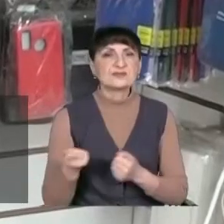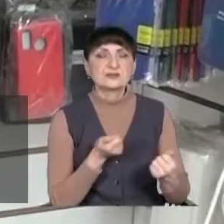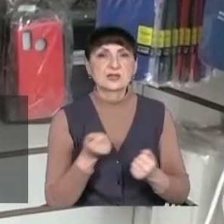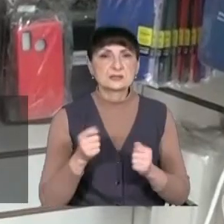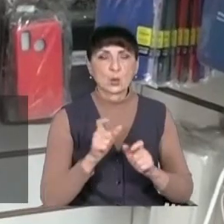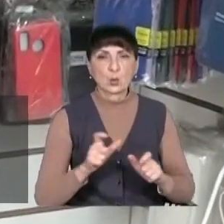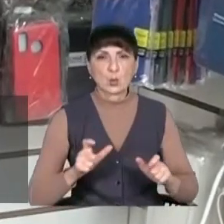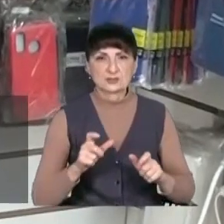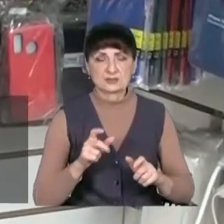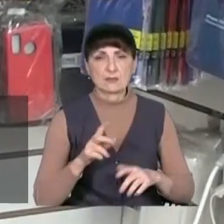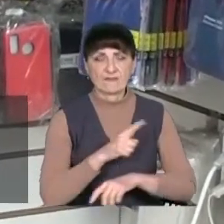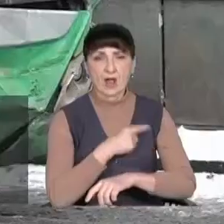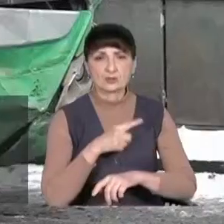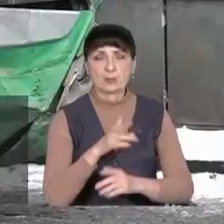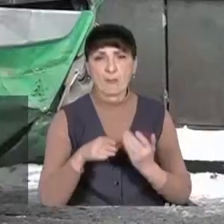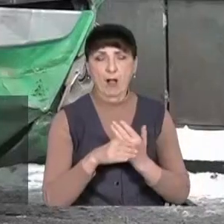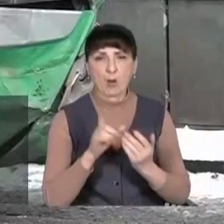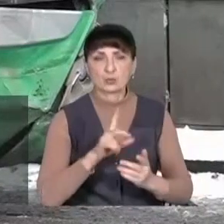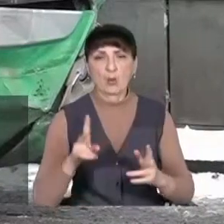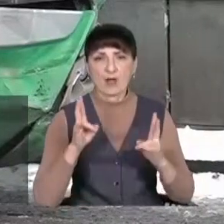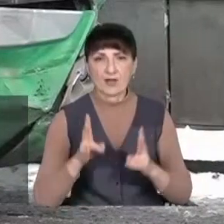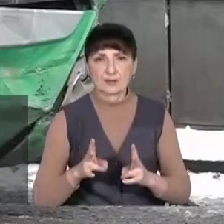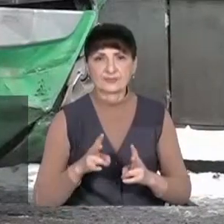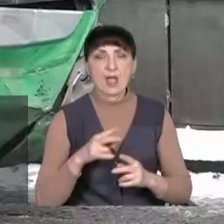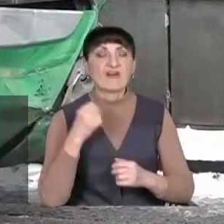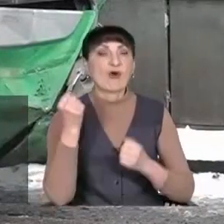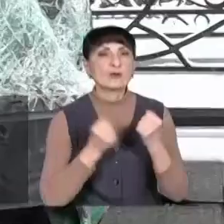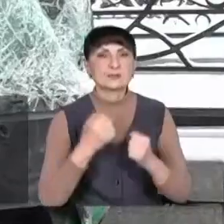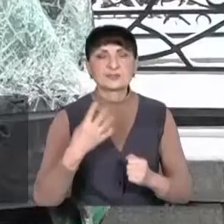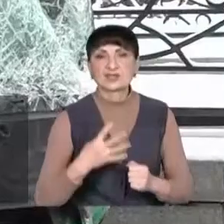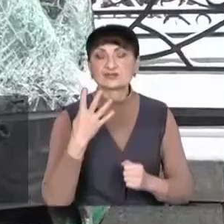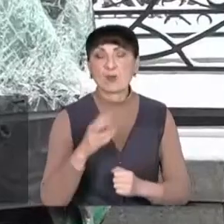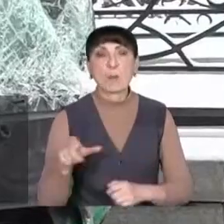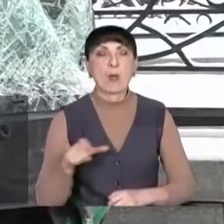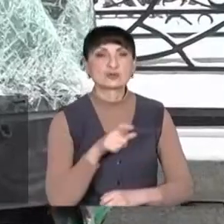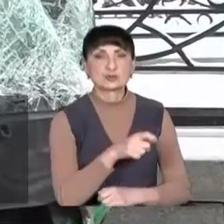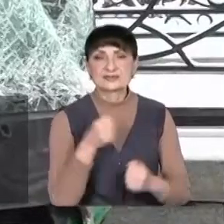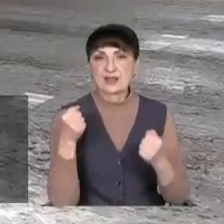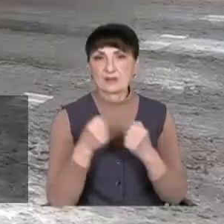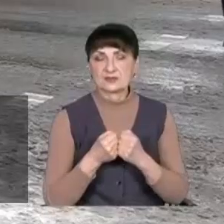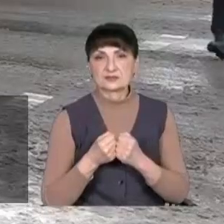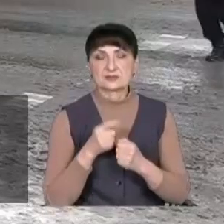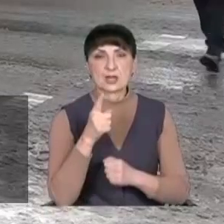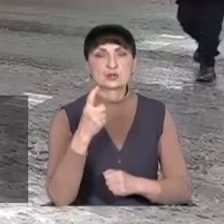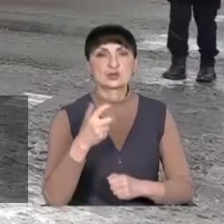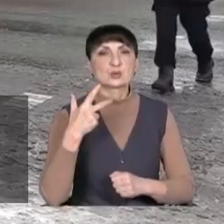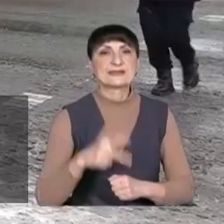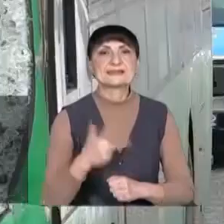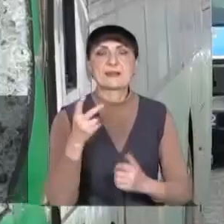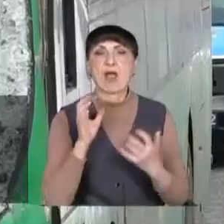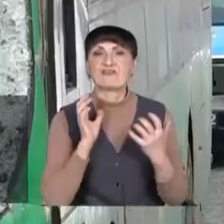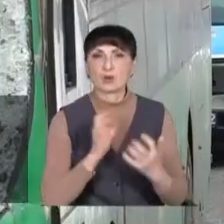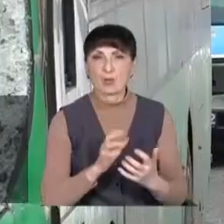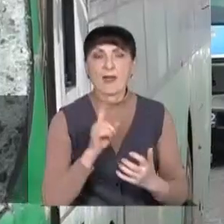автобусов пострадавших в аварии пассажиров. По информации полиции, водитель 54-го маршрута столкнулся с ехавшим впереди 133-м автобусом,